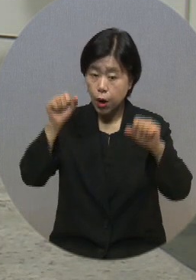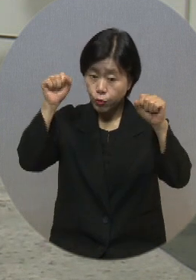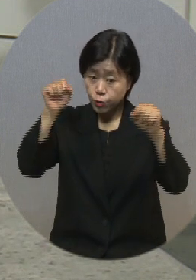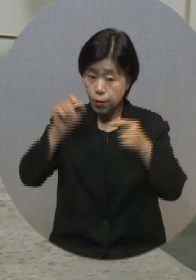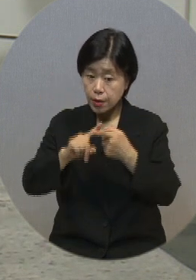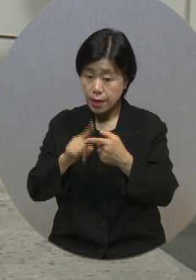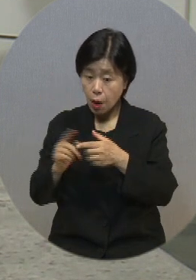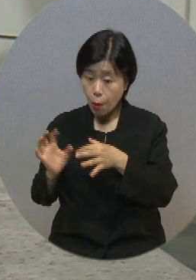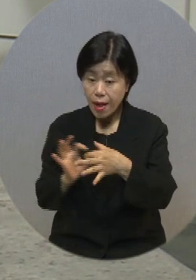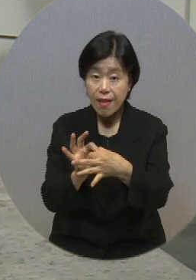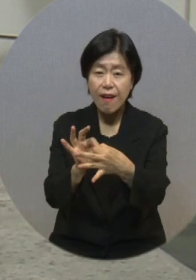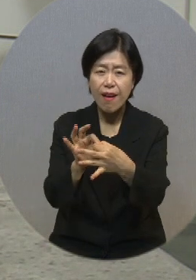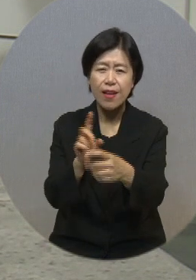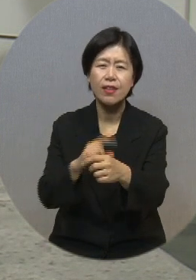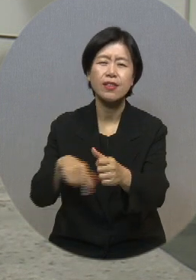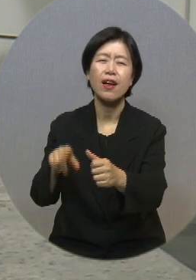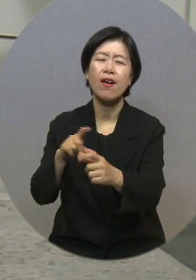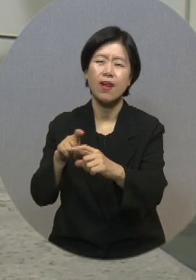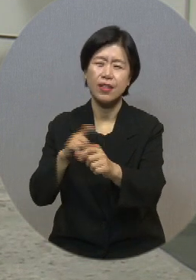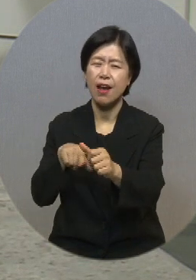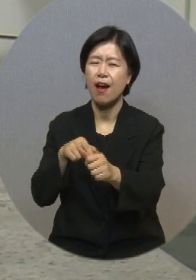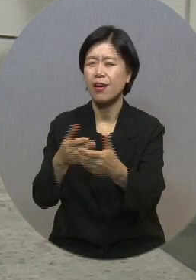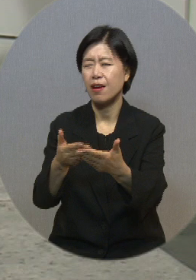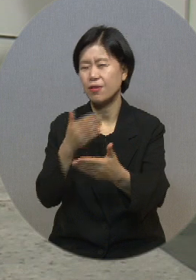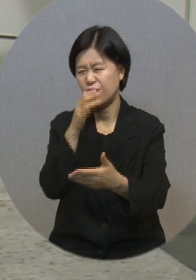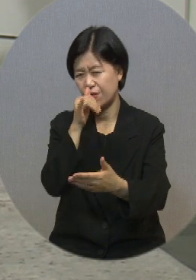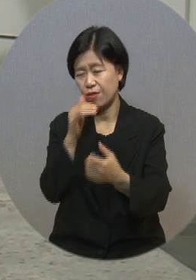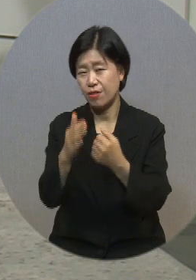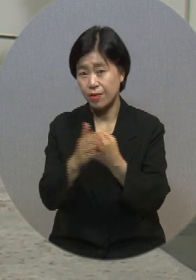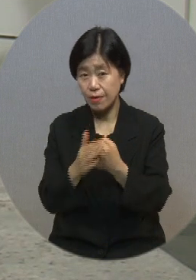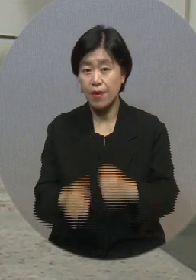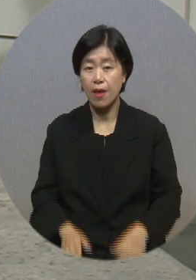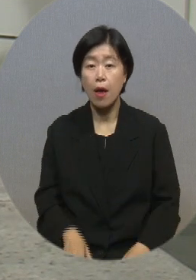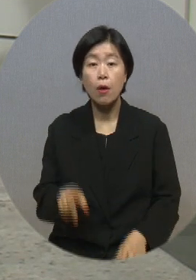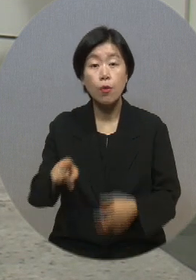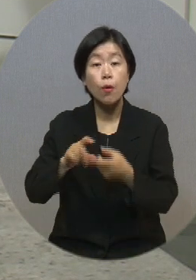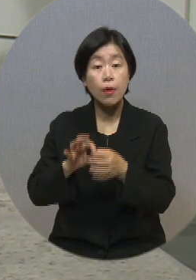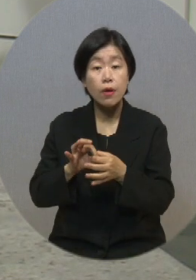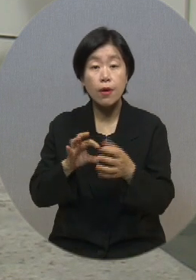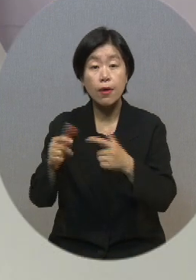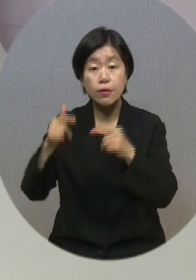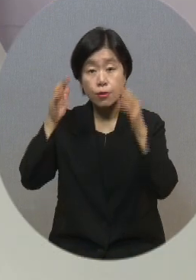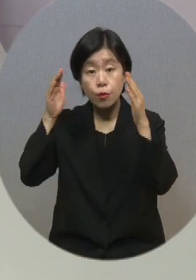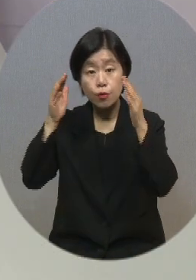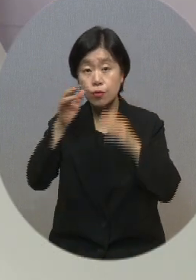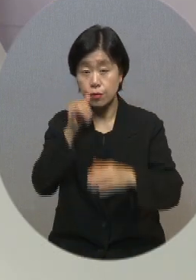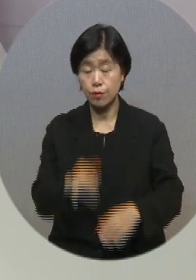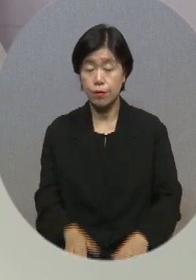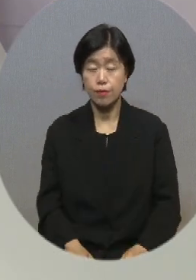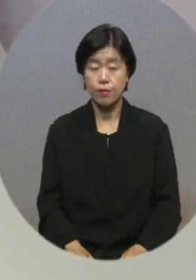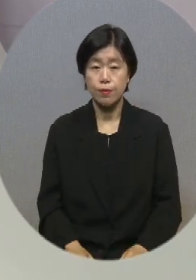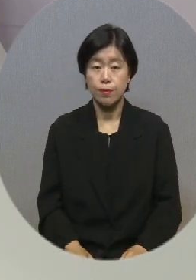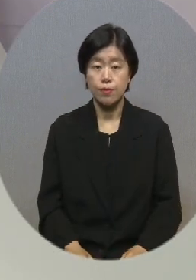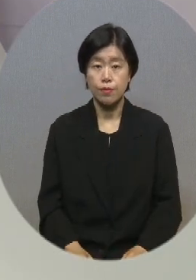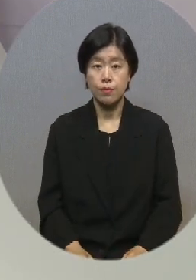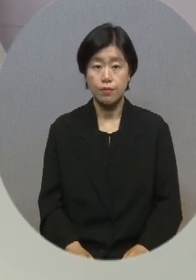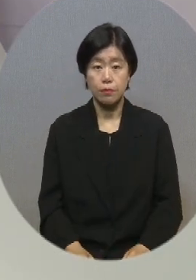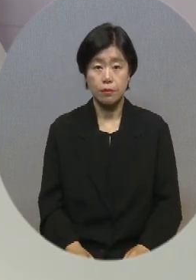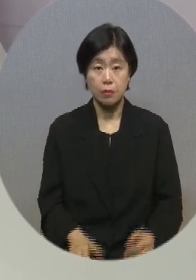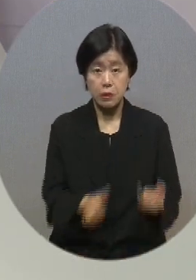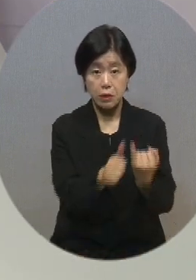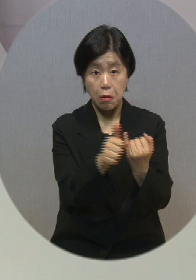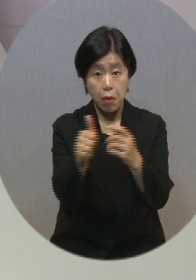있겠다 싶어서 야간 네. 대학에서 생활 문화 체육 교육 배우거든요. 남편이 아유 우리